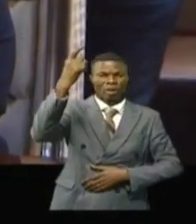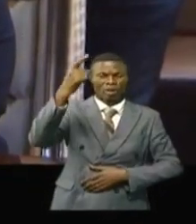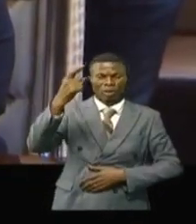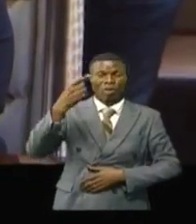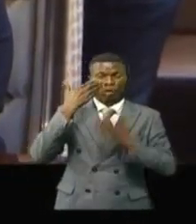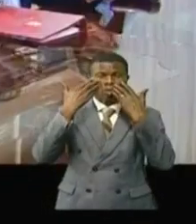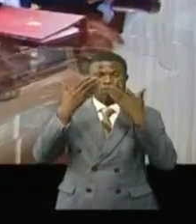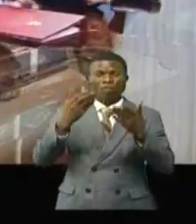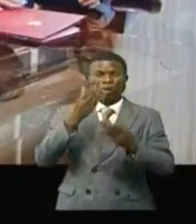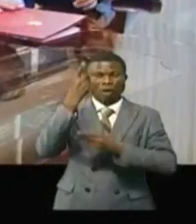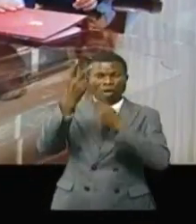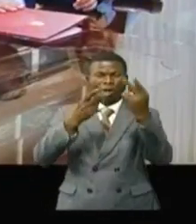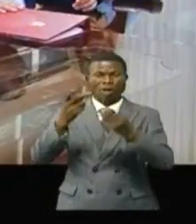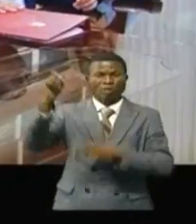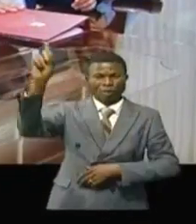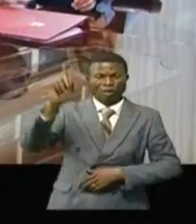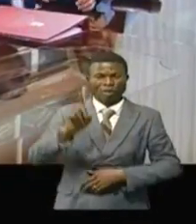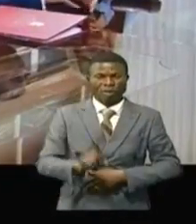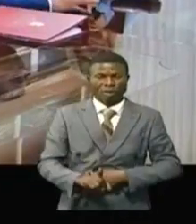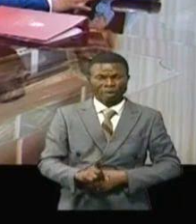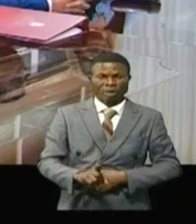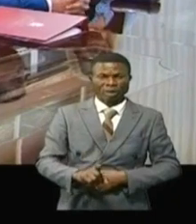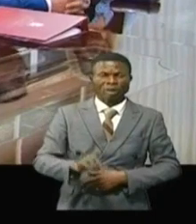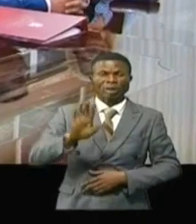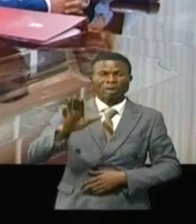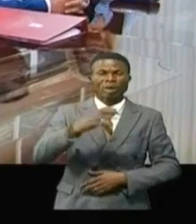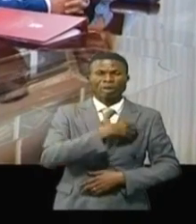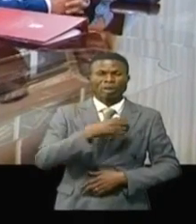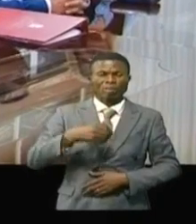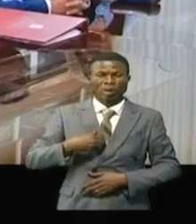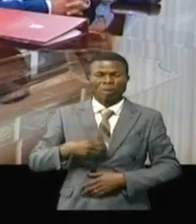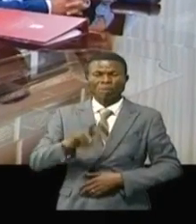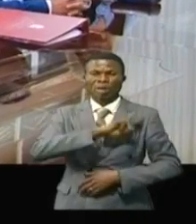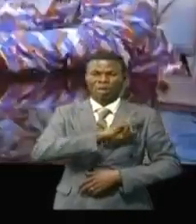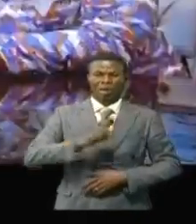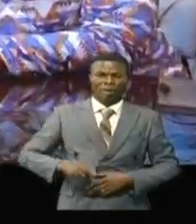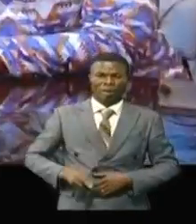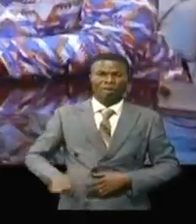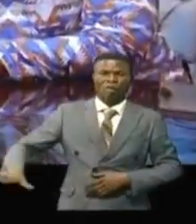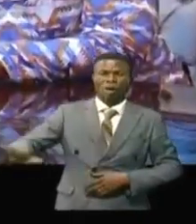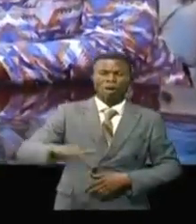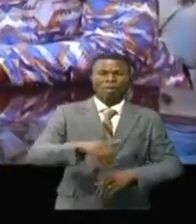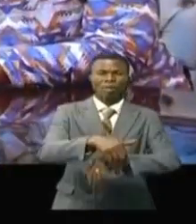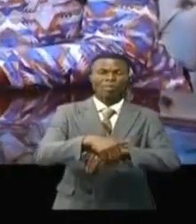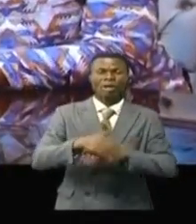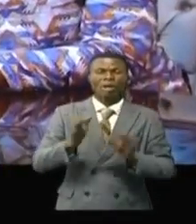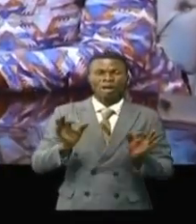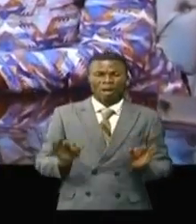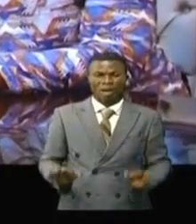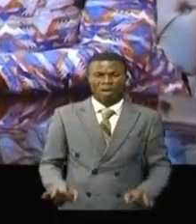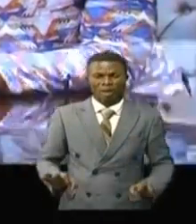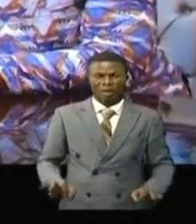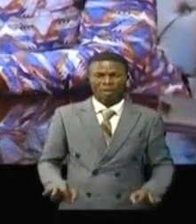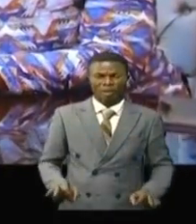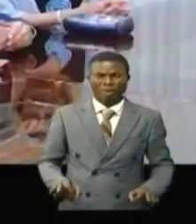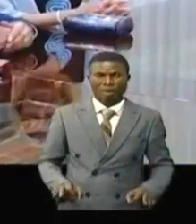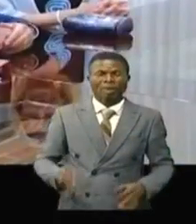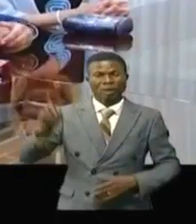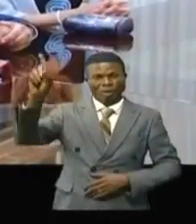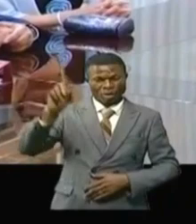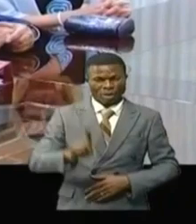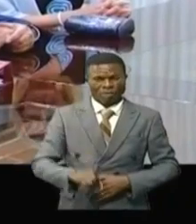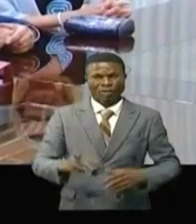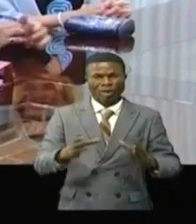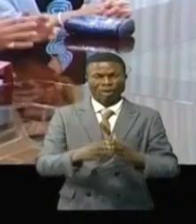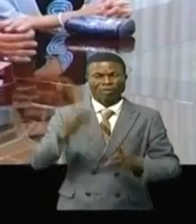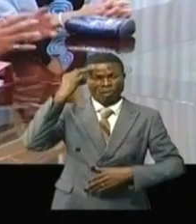leitmotiv de la visite à RDC des Son Altesse Royale Sophie Rhys-Jones, comtesse de Wessex en Angleterre, en compagnie